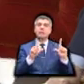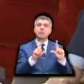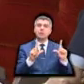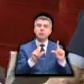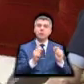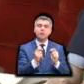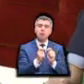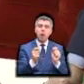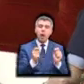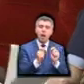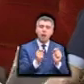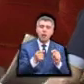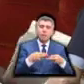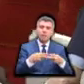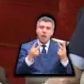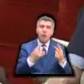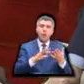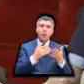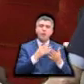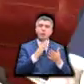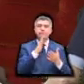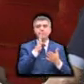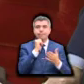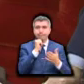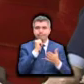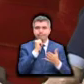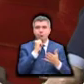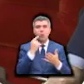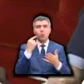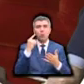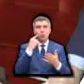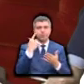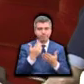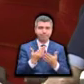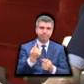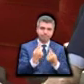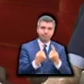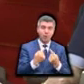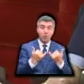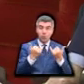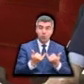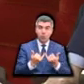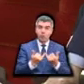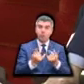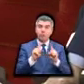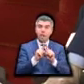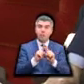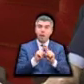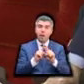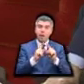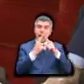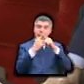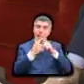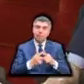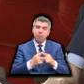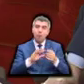الواقع، يظهر على انه الاحصائيات اللي عندنا الرسميه اليوم تتبين على انه هناك تراجع في عدد